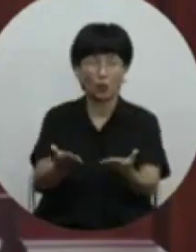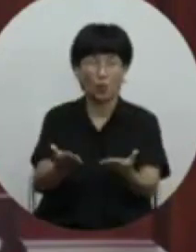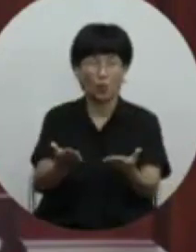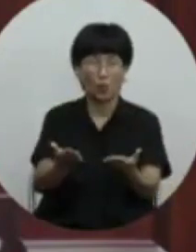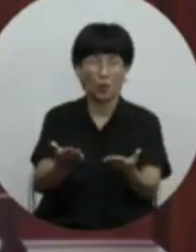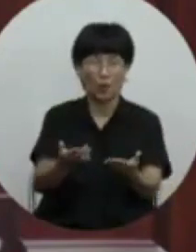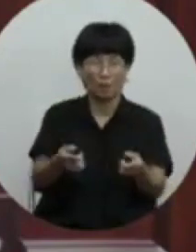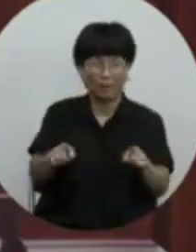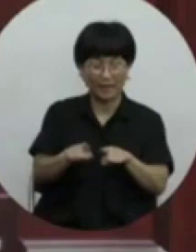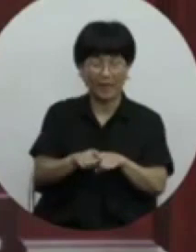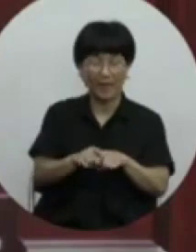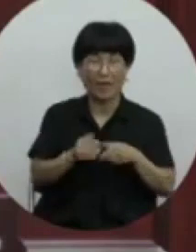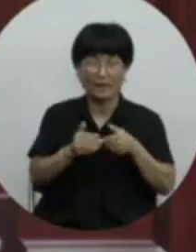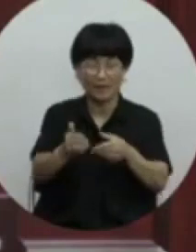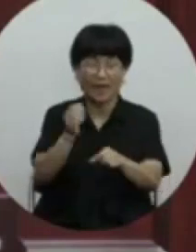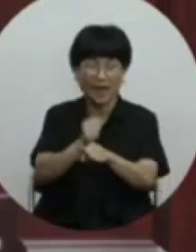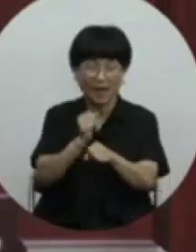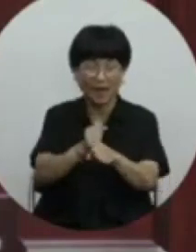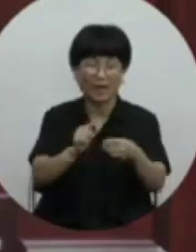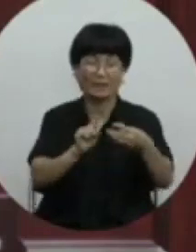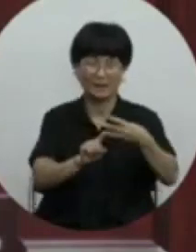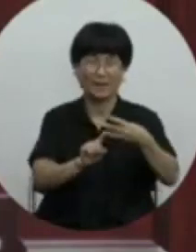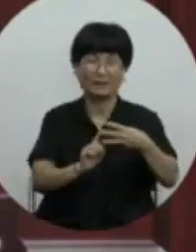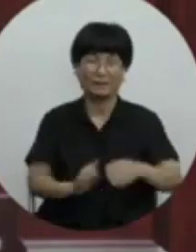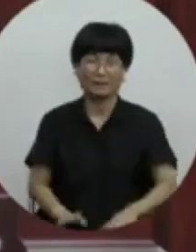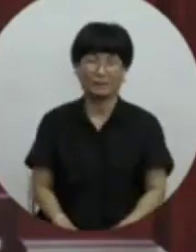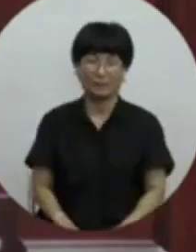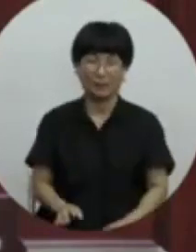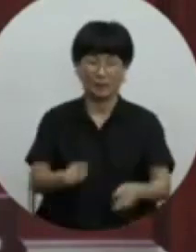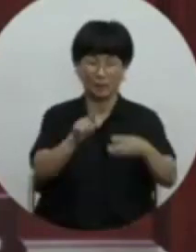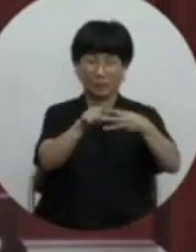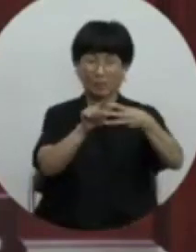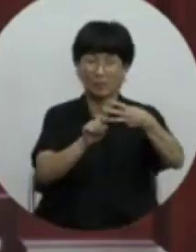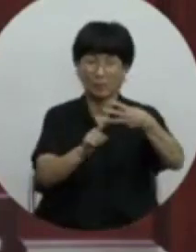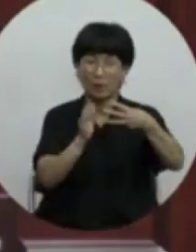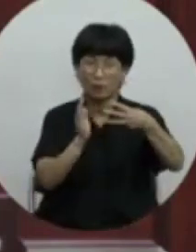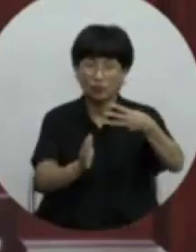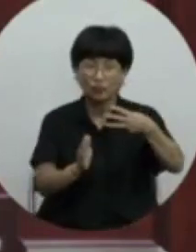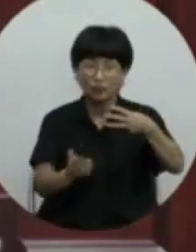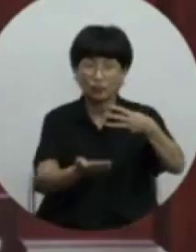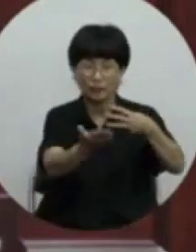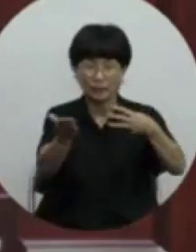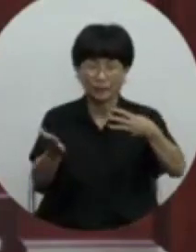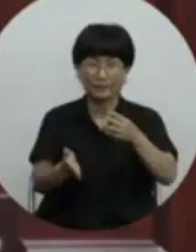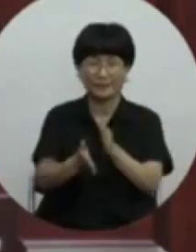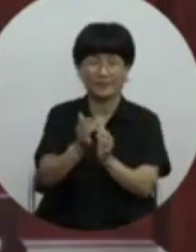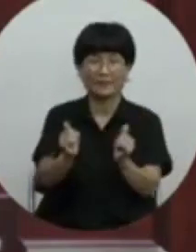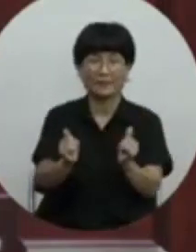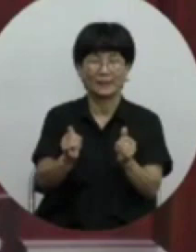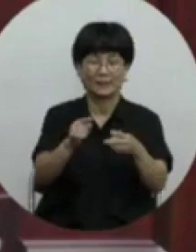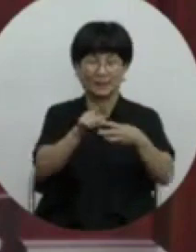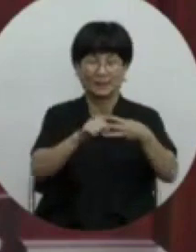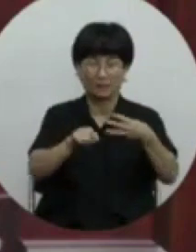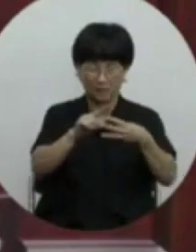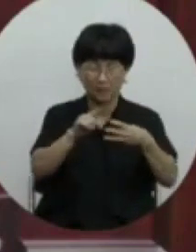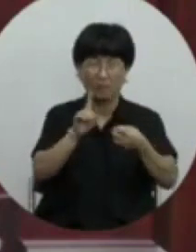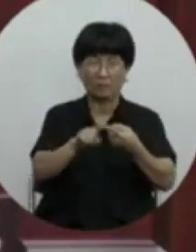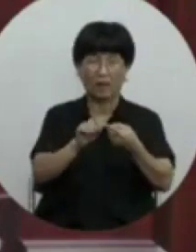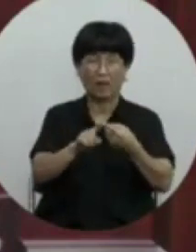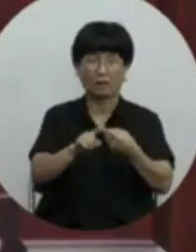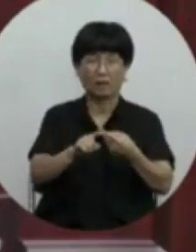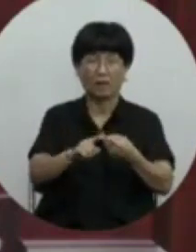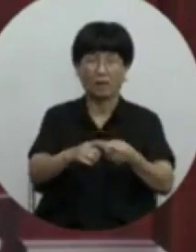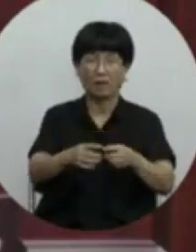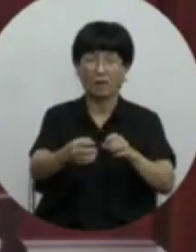함께 손잡고 나아가야 된다는 것입니다. 위 세 가지 중 우리 시민 여러분의 분명한 의견을